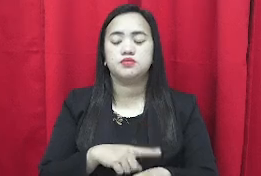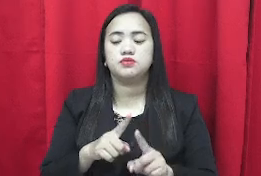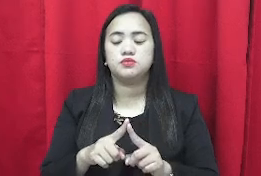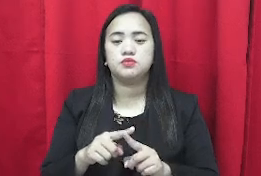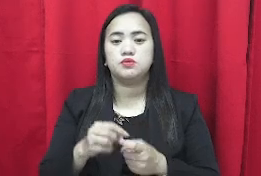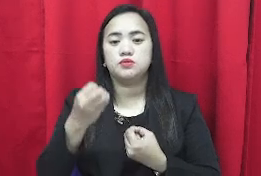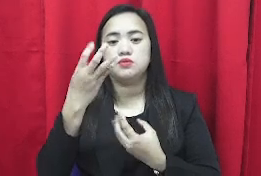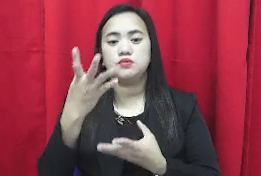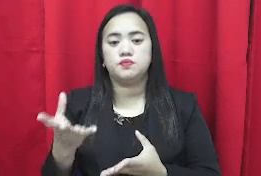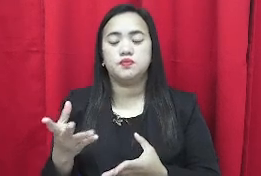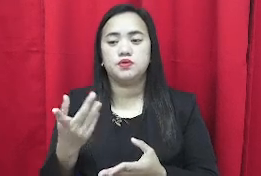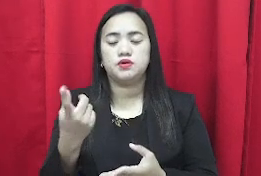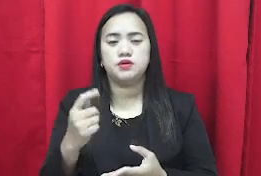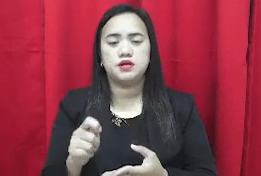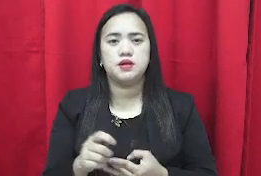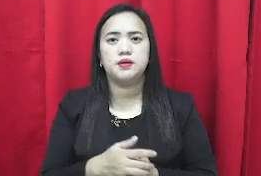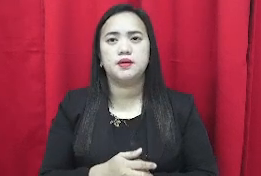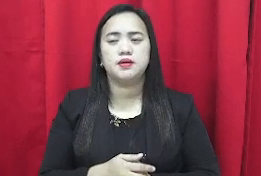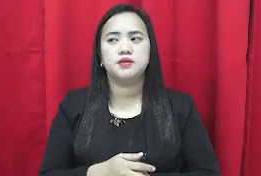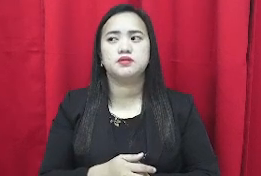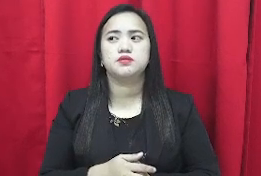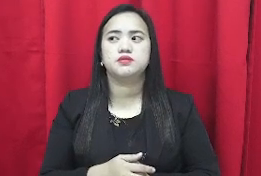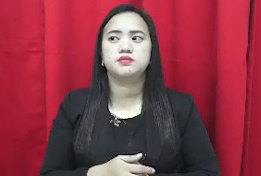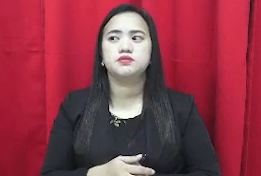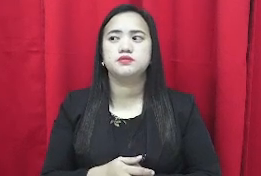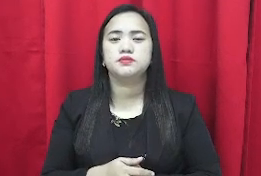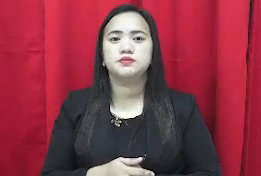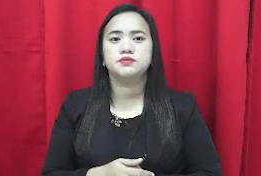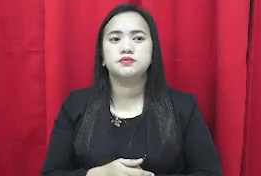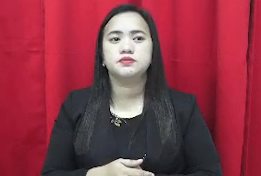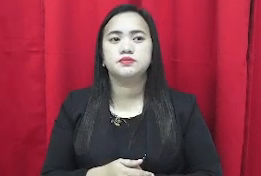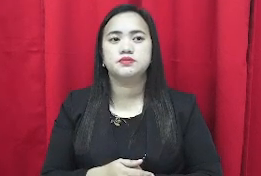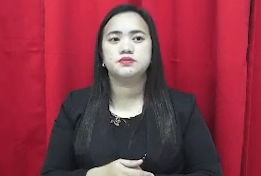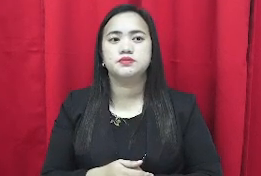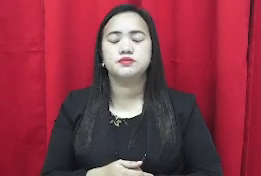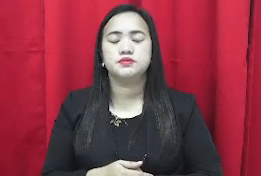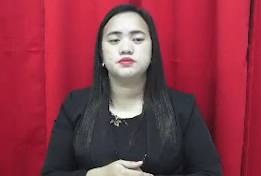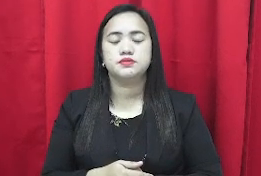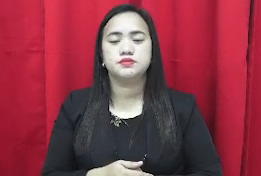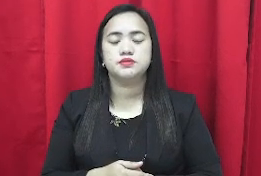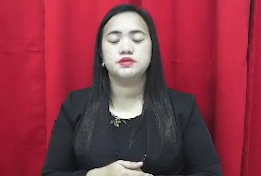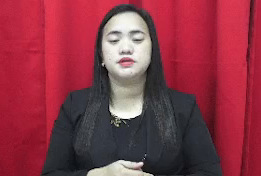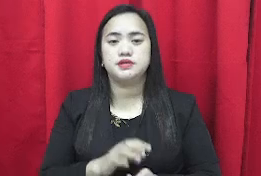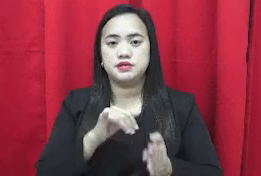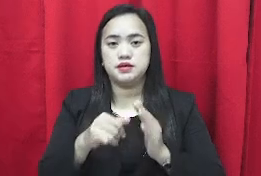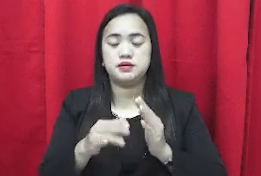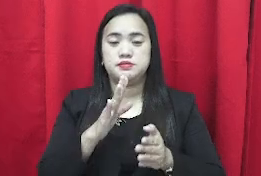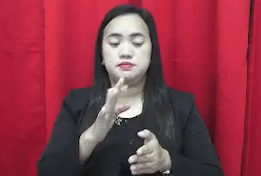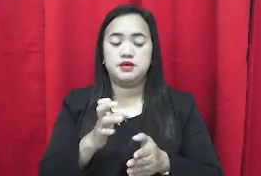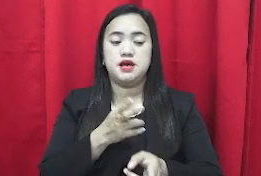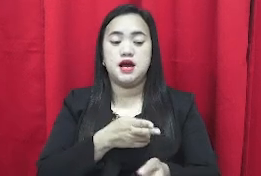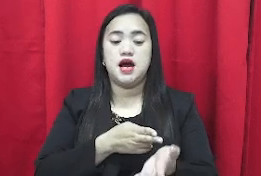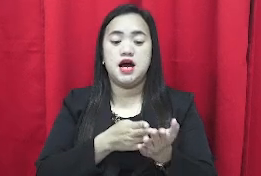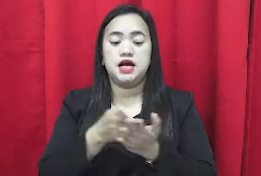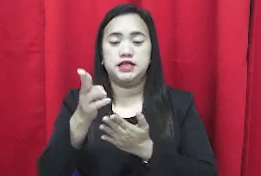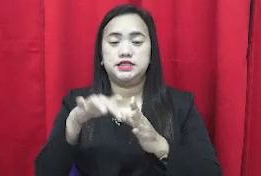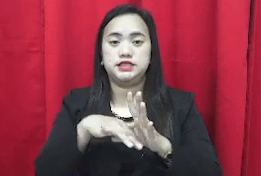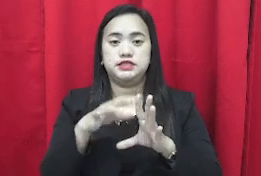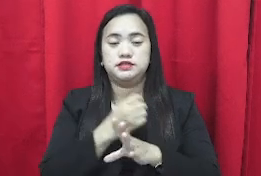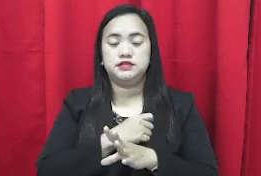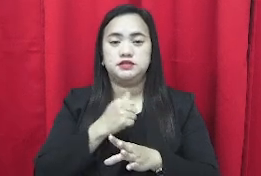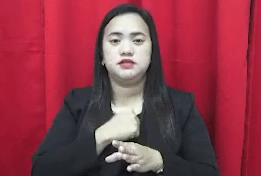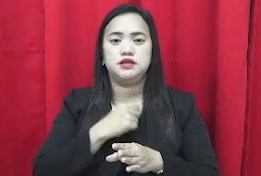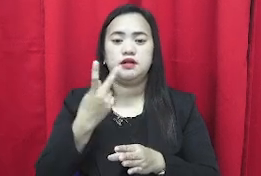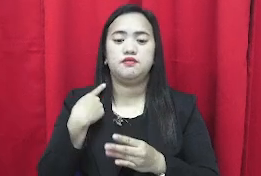inuutos sayo yun po yung mahalaga lalo na ito mga kapatid aminin natin maraming